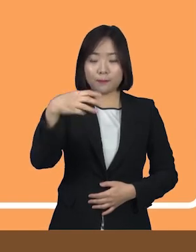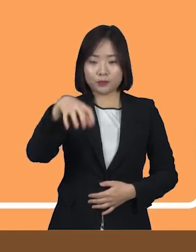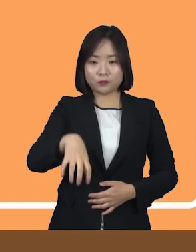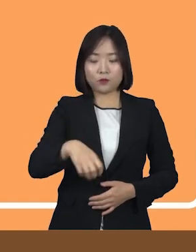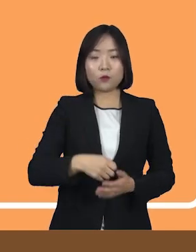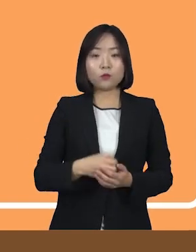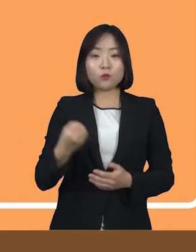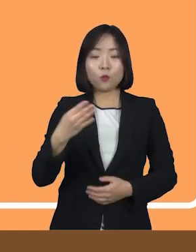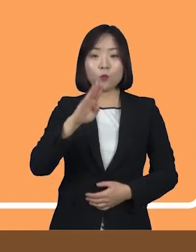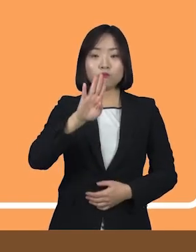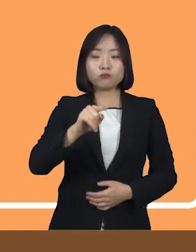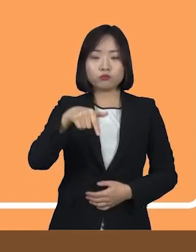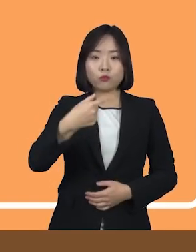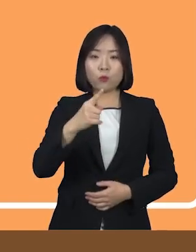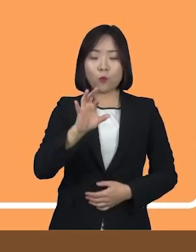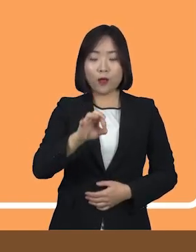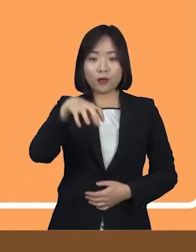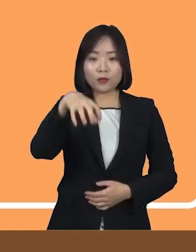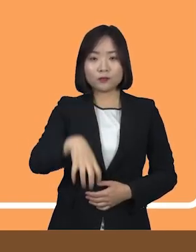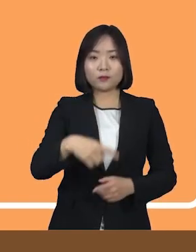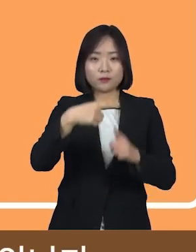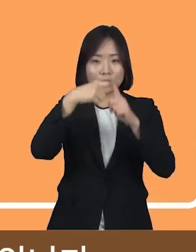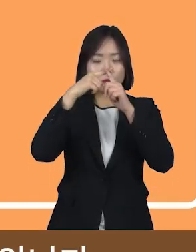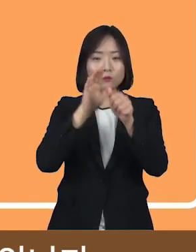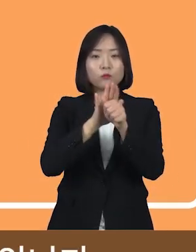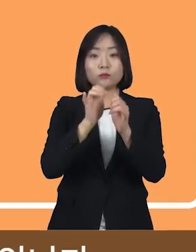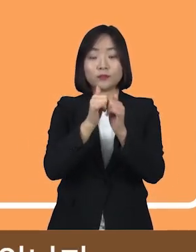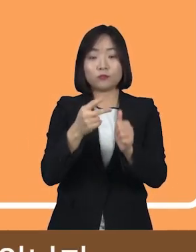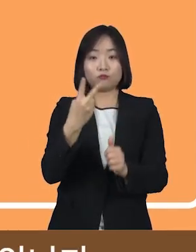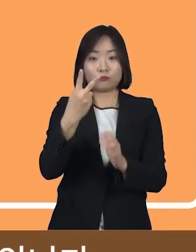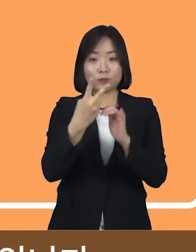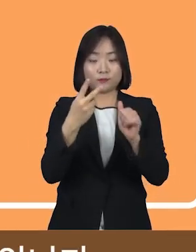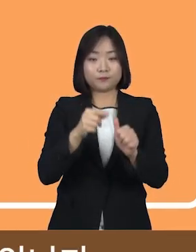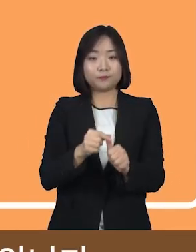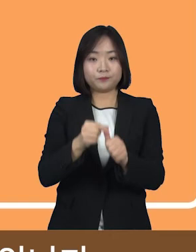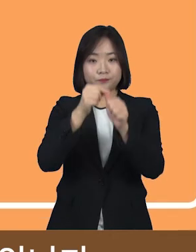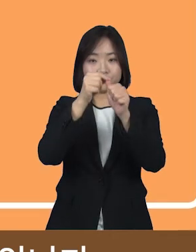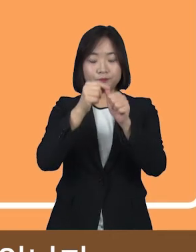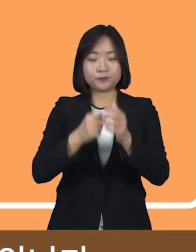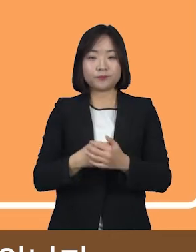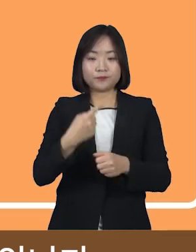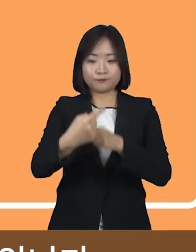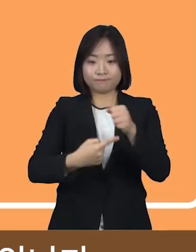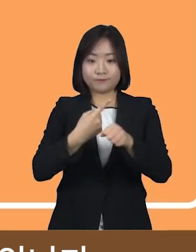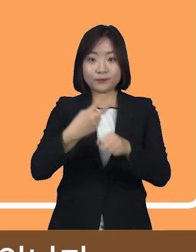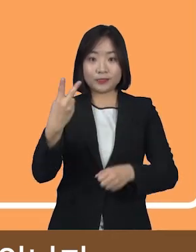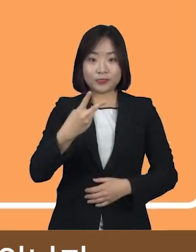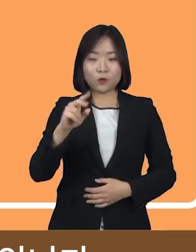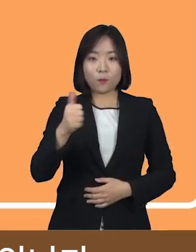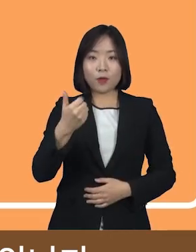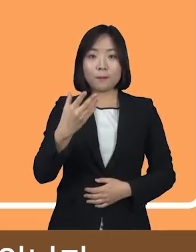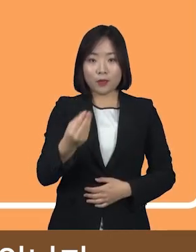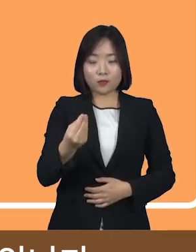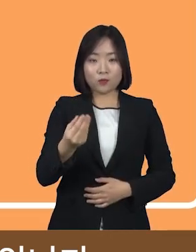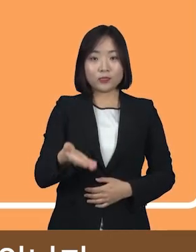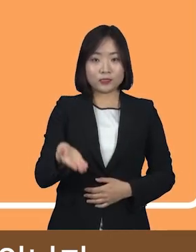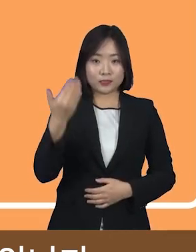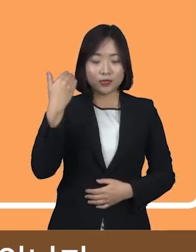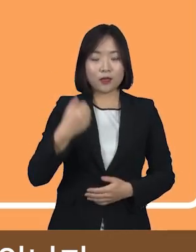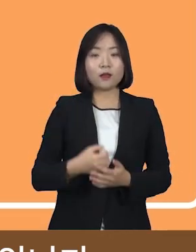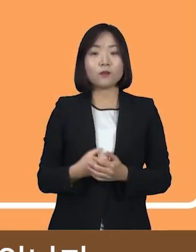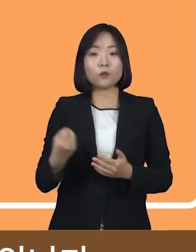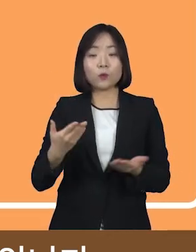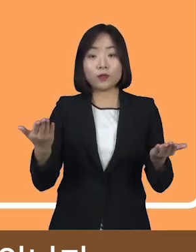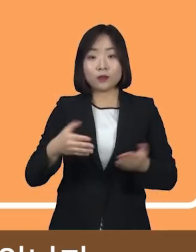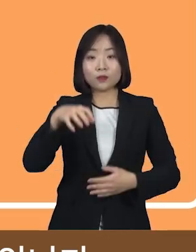병원에서 간호조무사 2명을 모집합니다. 임금은 연봉 2,500만 원 이상이며 근무지는 천안시